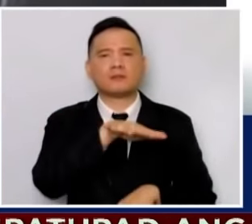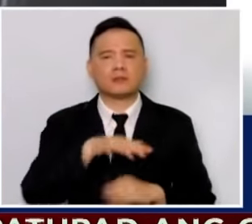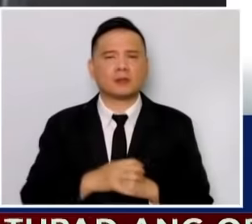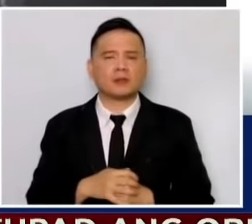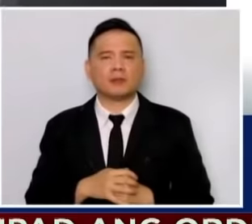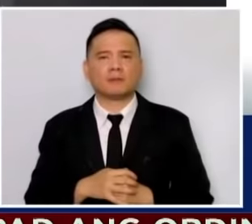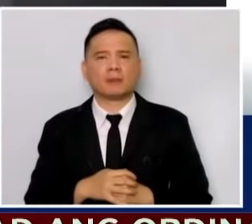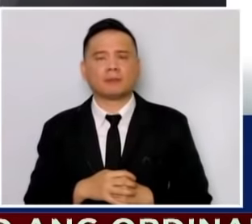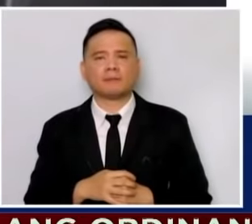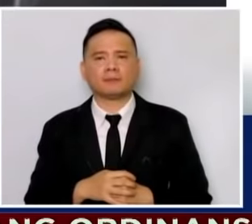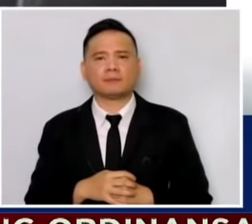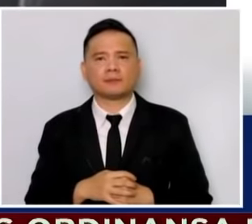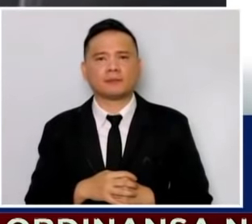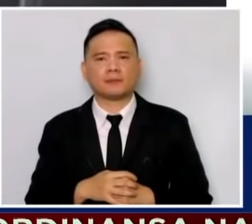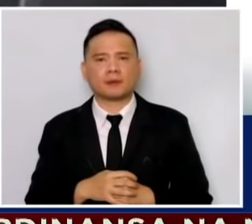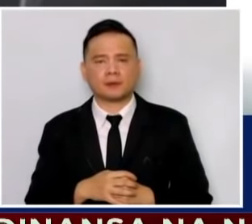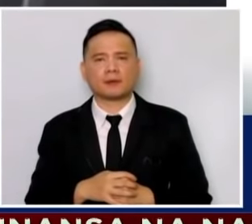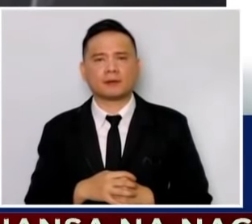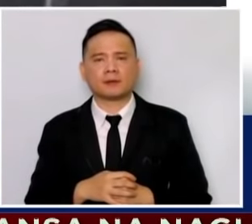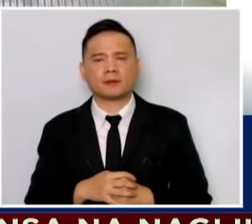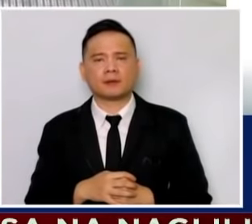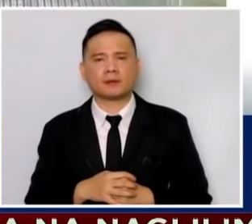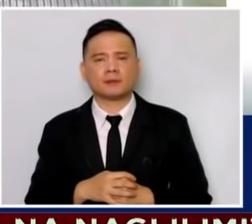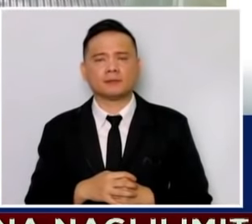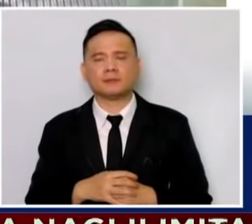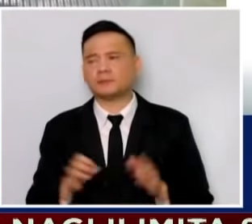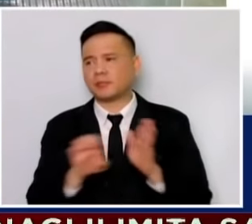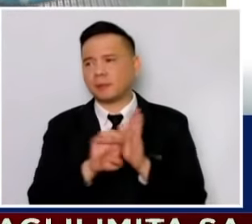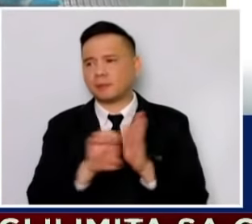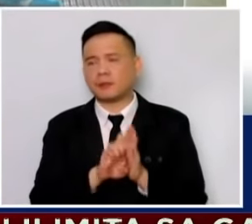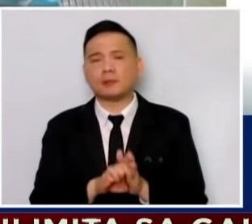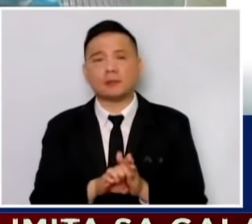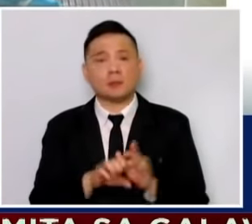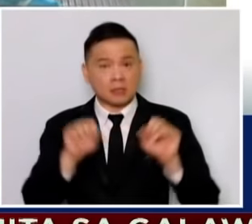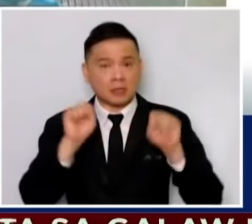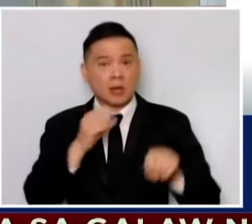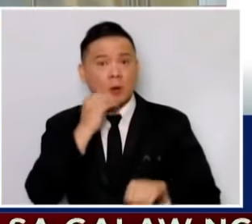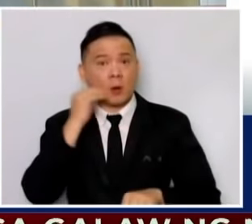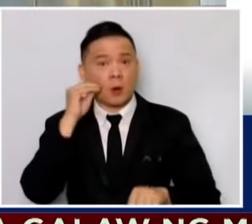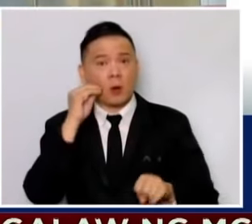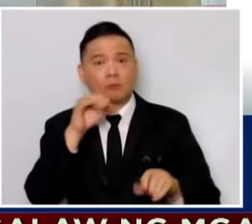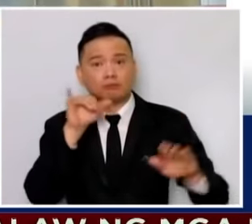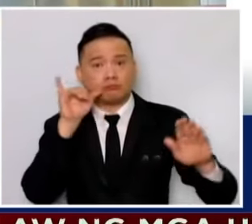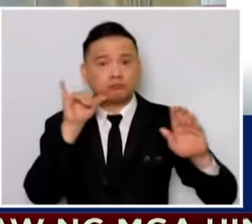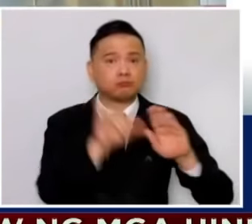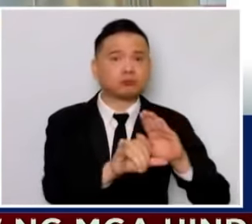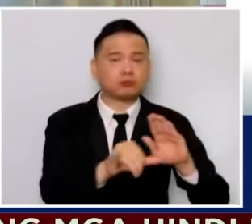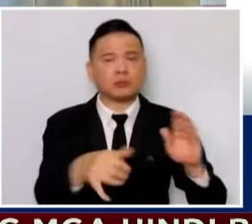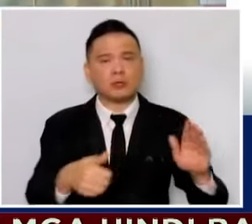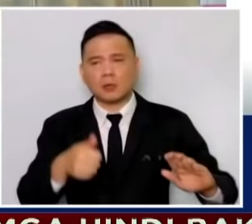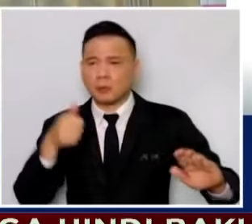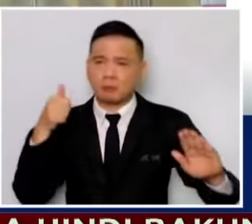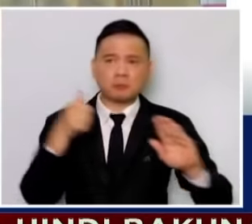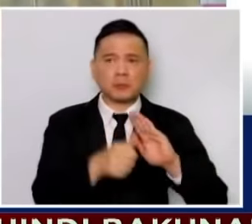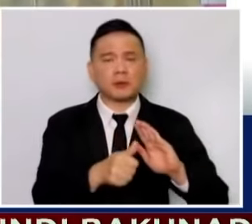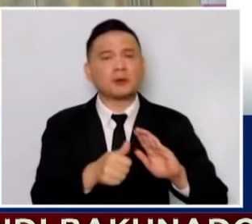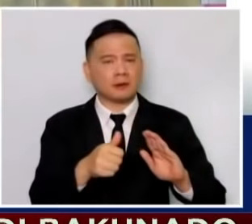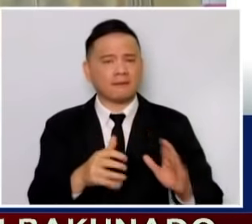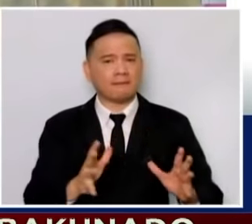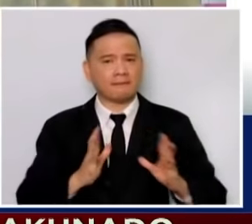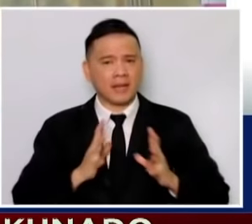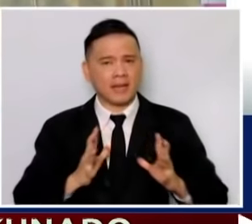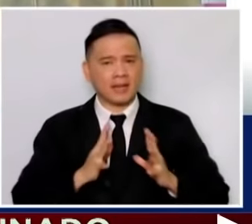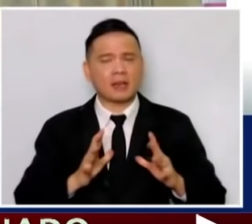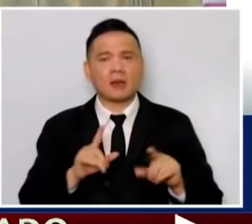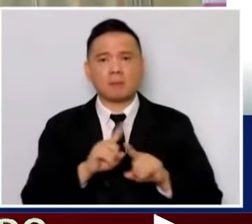let's navigate the patients. Kung pwedeng mag-home quarantine or home isolation, let's do it. But make sure na